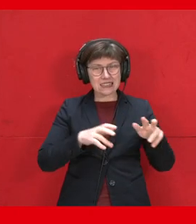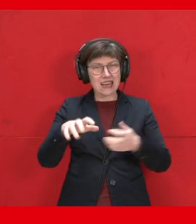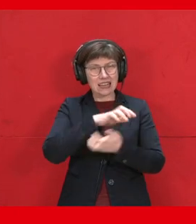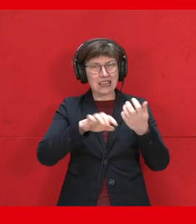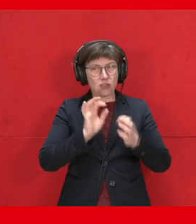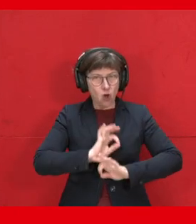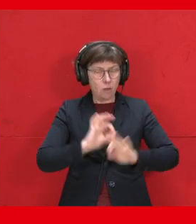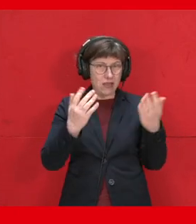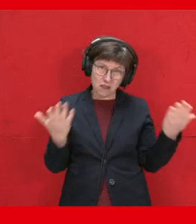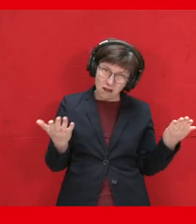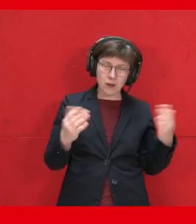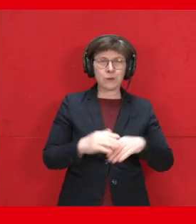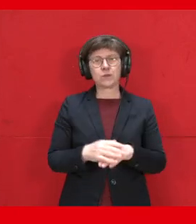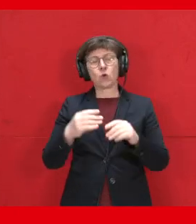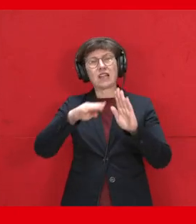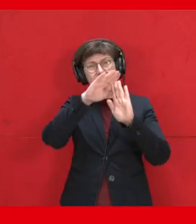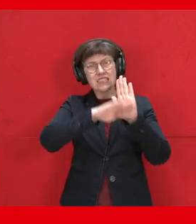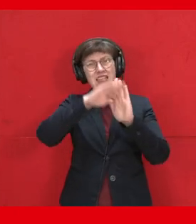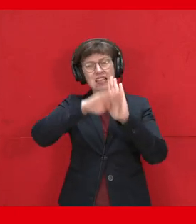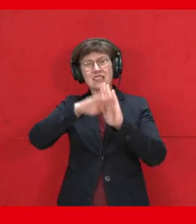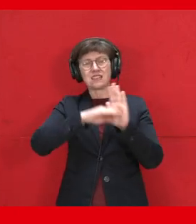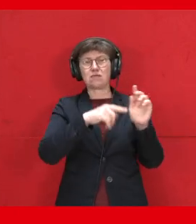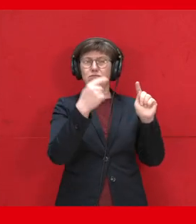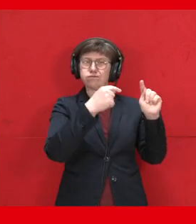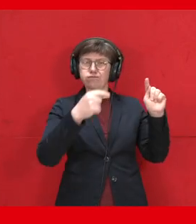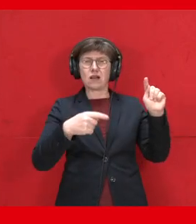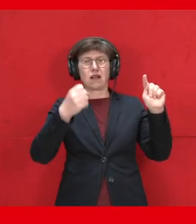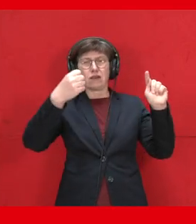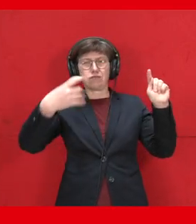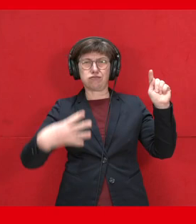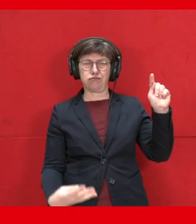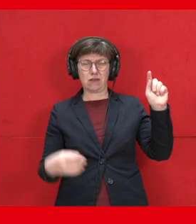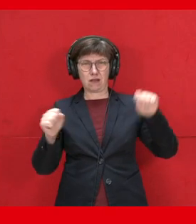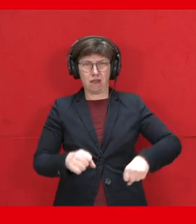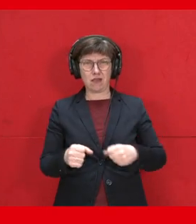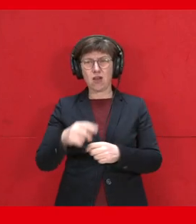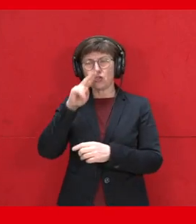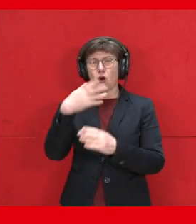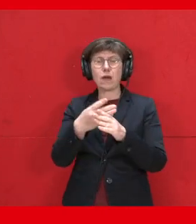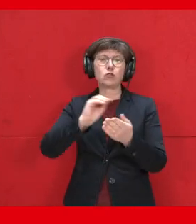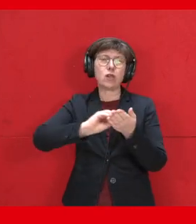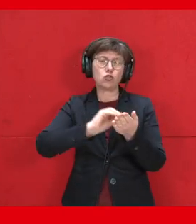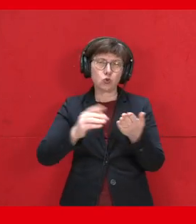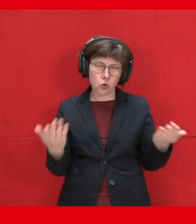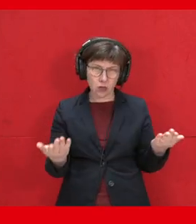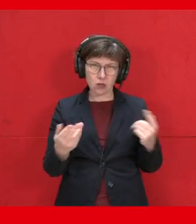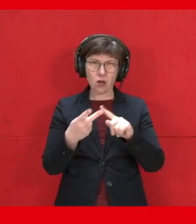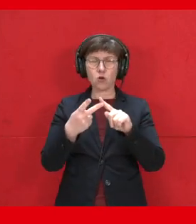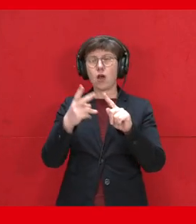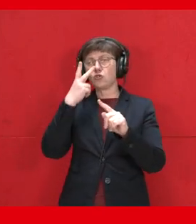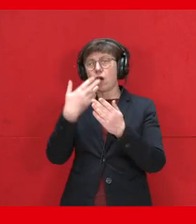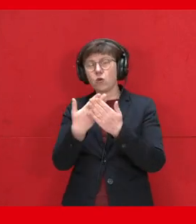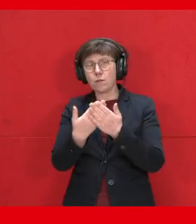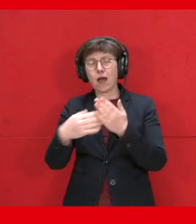wären. Und es ließe sich diese Liste ganz, ganz weit verlängern, etwa wenn wir den Blick in unsere Schulen wagen oder wenn wir